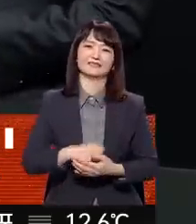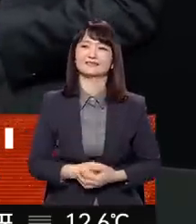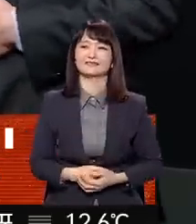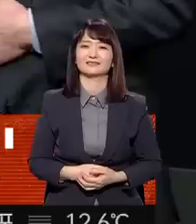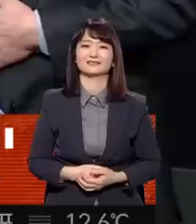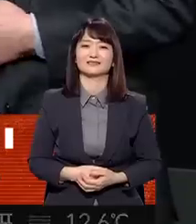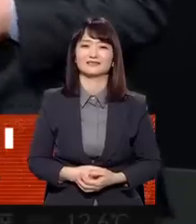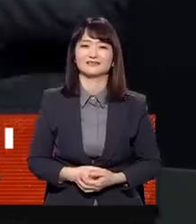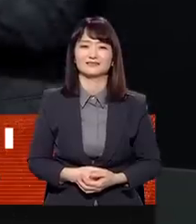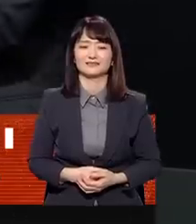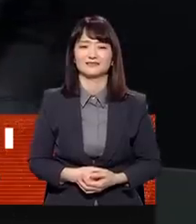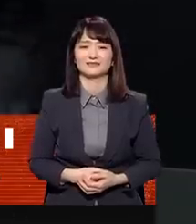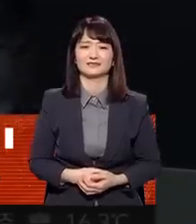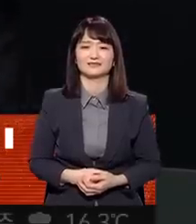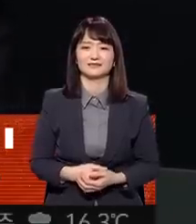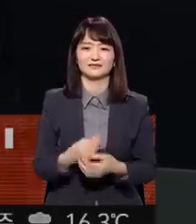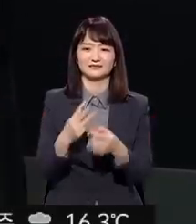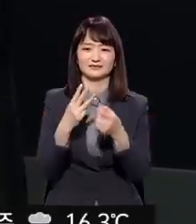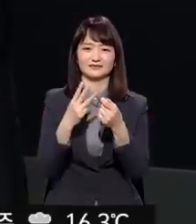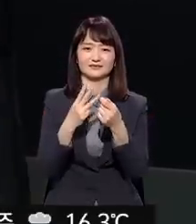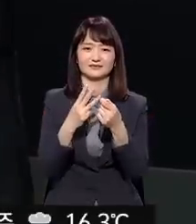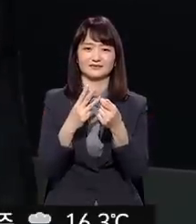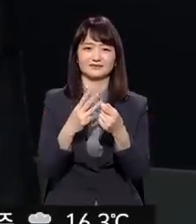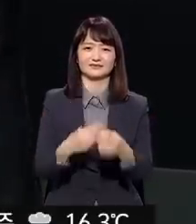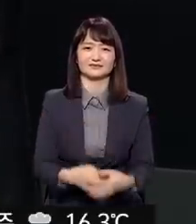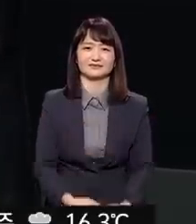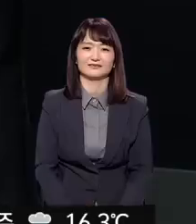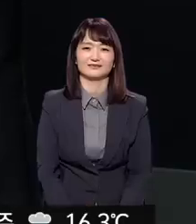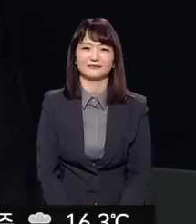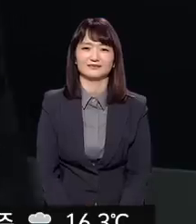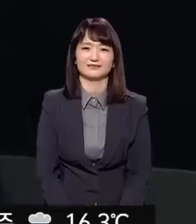싶었습니다. 아니었어요. 자, 세 번째 뉴스 이어갈게요.